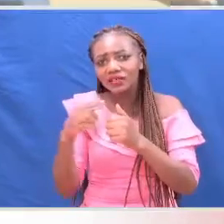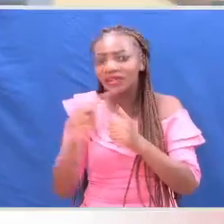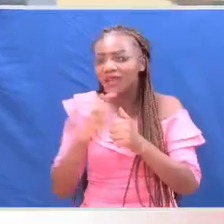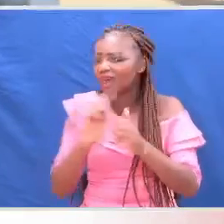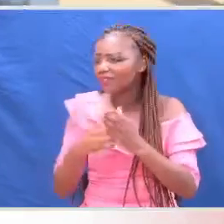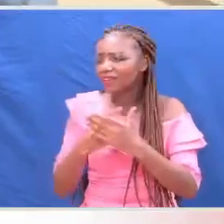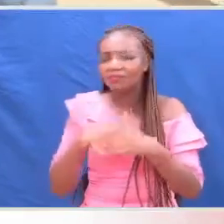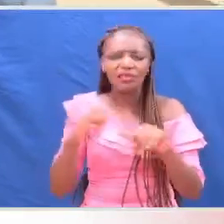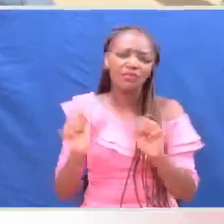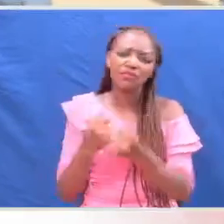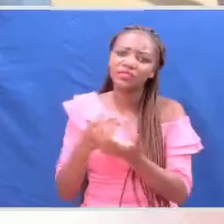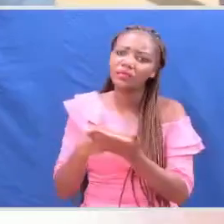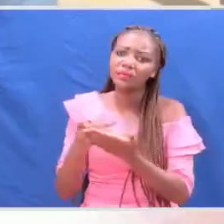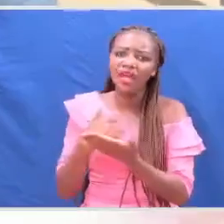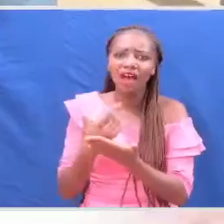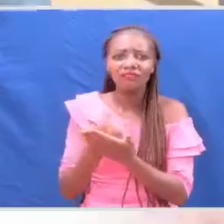uwezo.